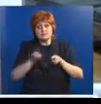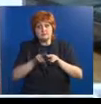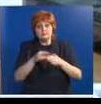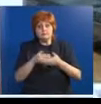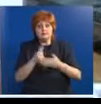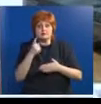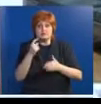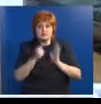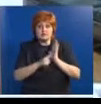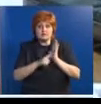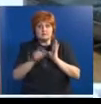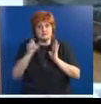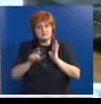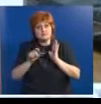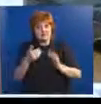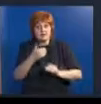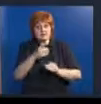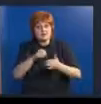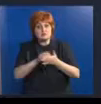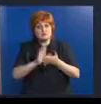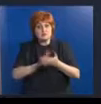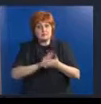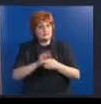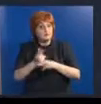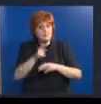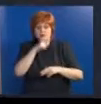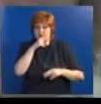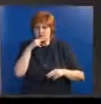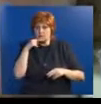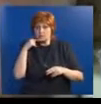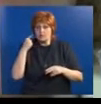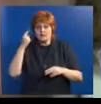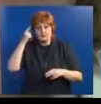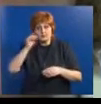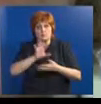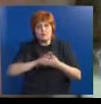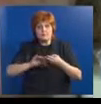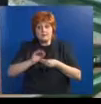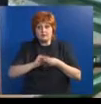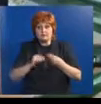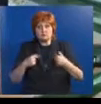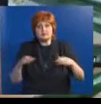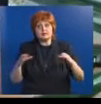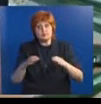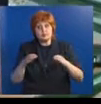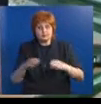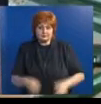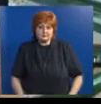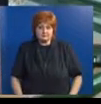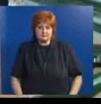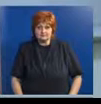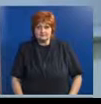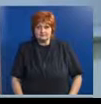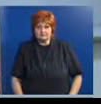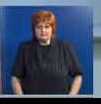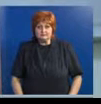порядка 170 человек. Желающих записаться было очень много, и разработчики не исключают повторный набор групп. Юлия Баженова, Иван Фильянов,